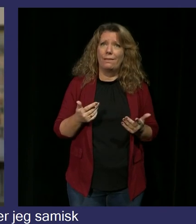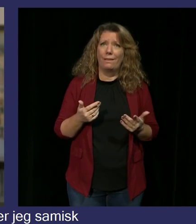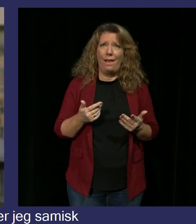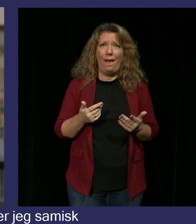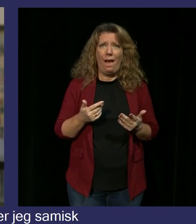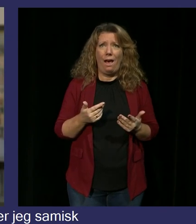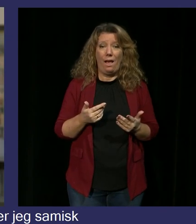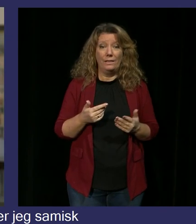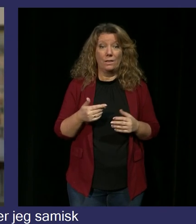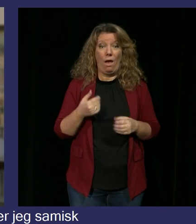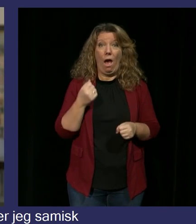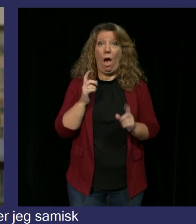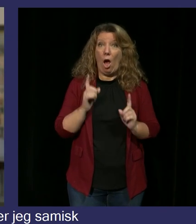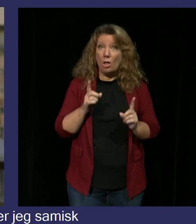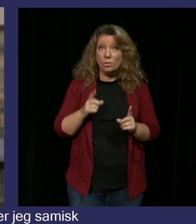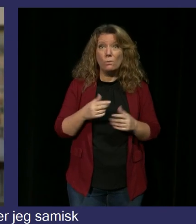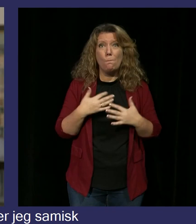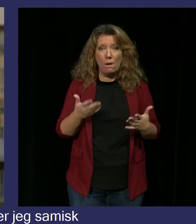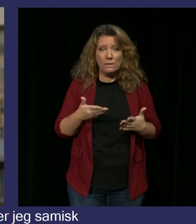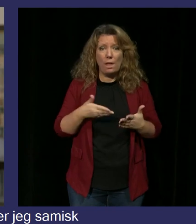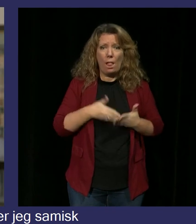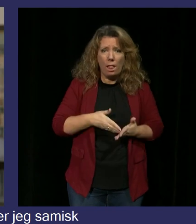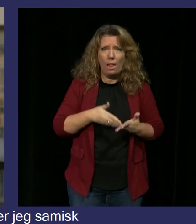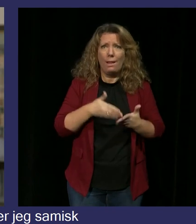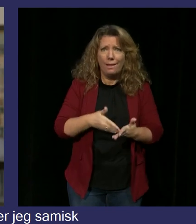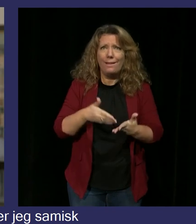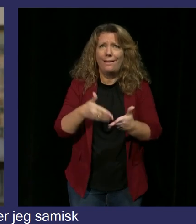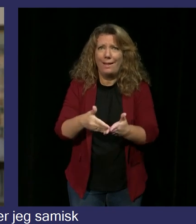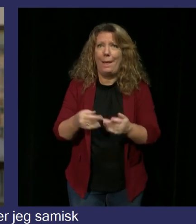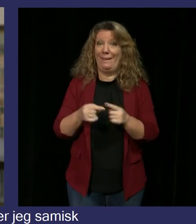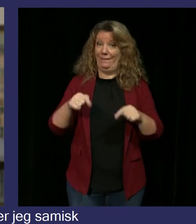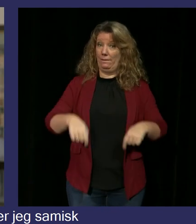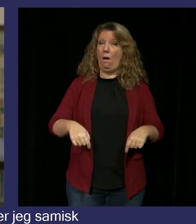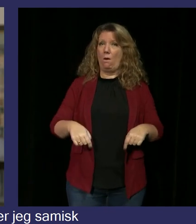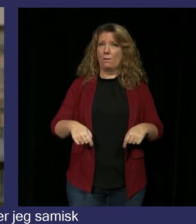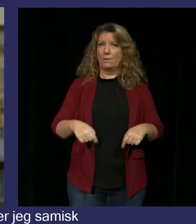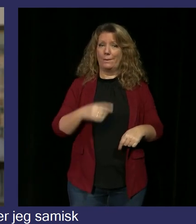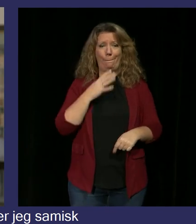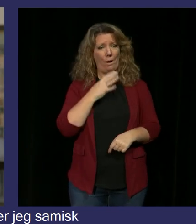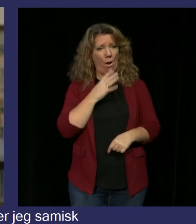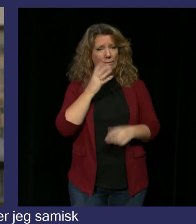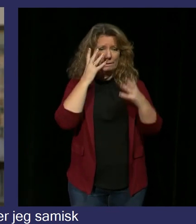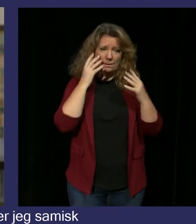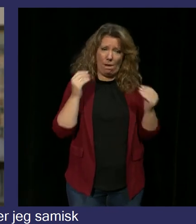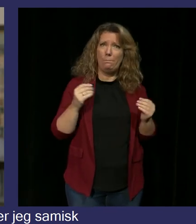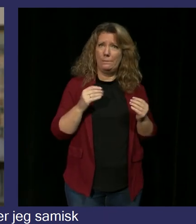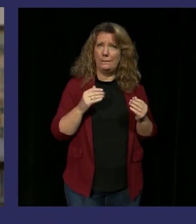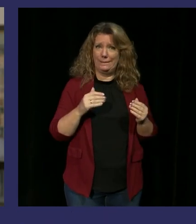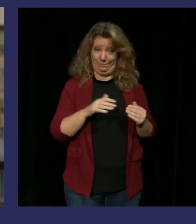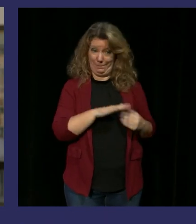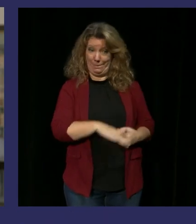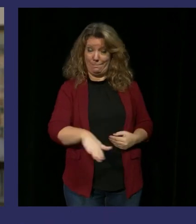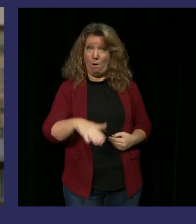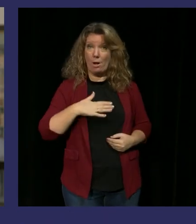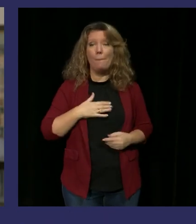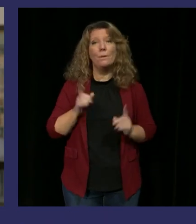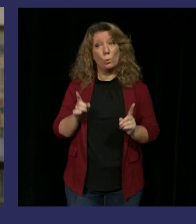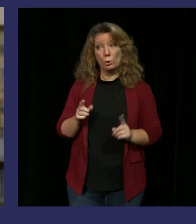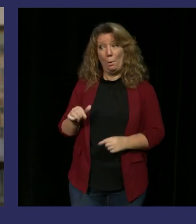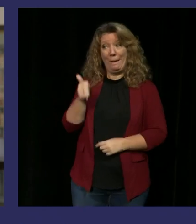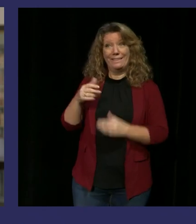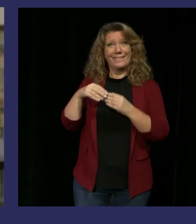masse terskler. Men i dag så snakker jeg samisk da, både med ungene mine, men også med denne bestevenninna